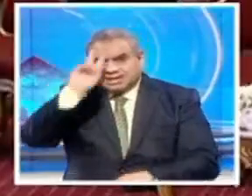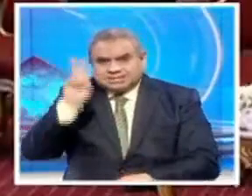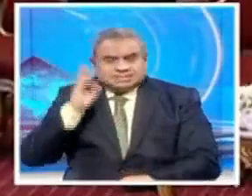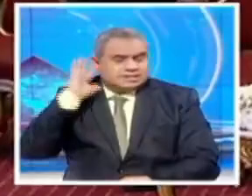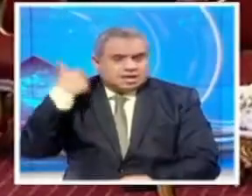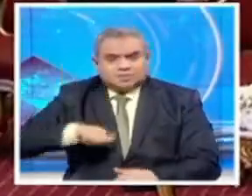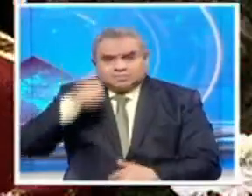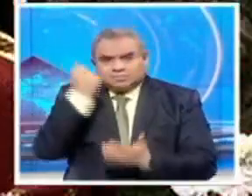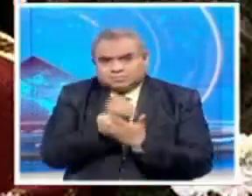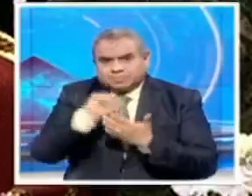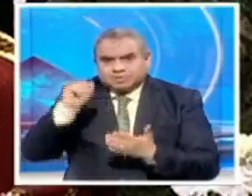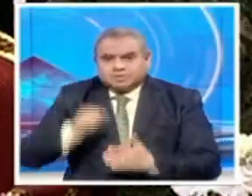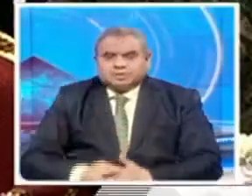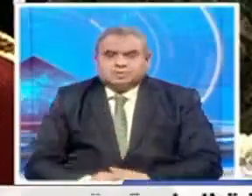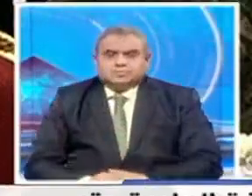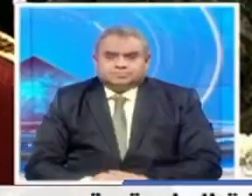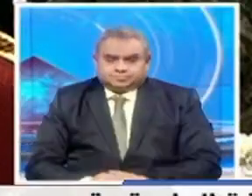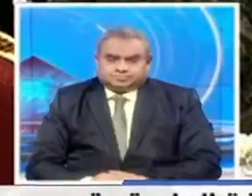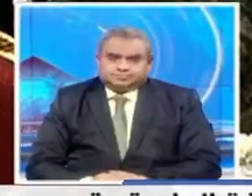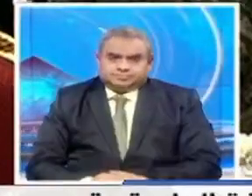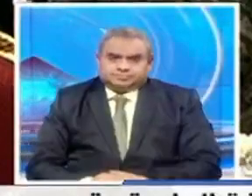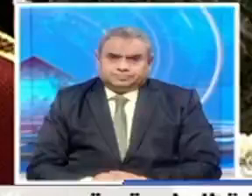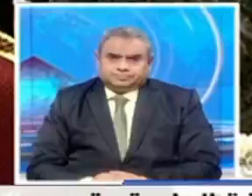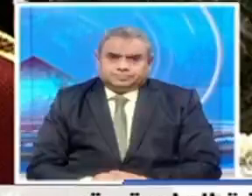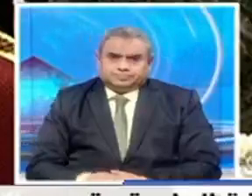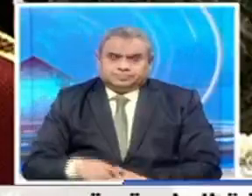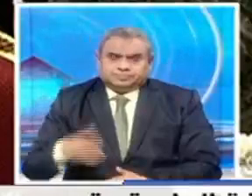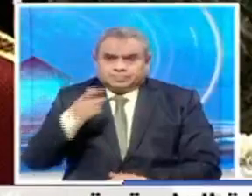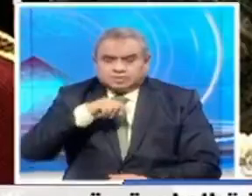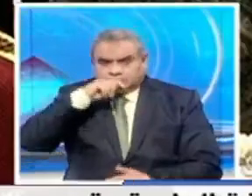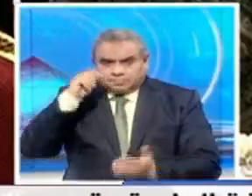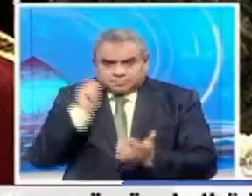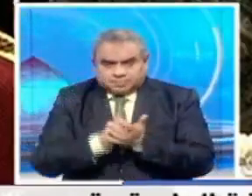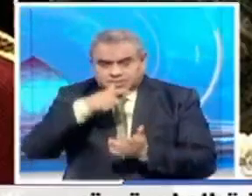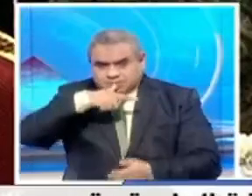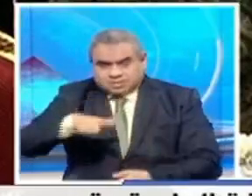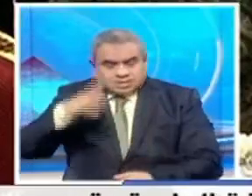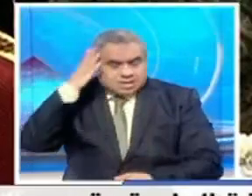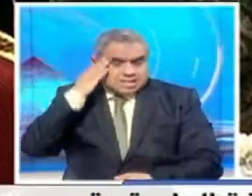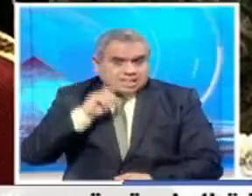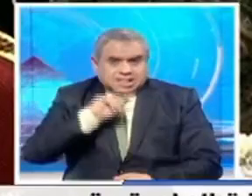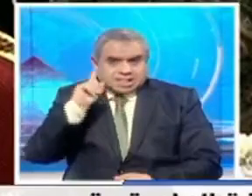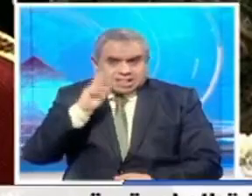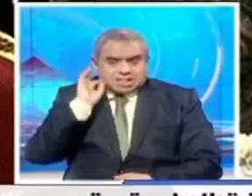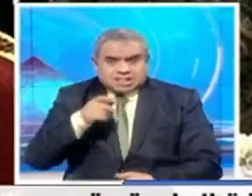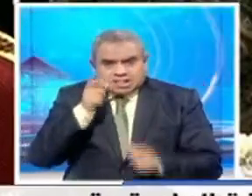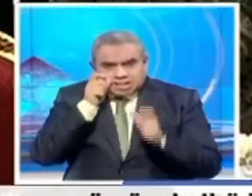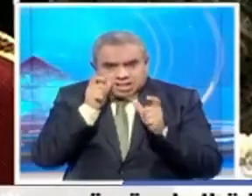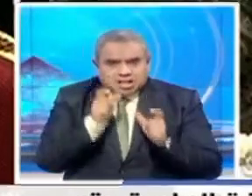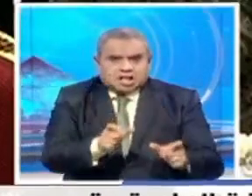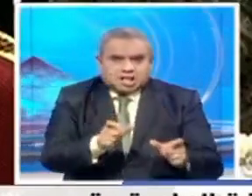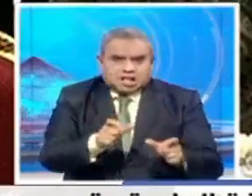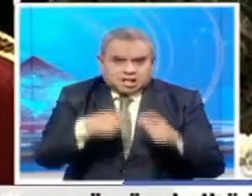بعد تطهيرها. التمن اللي ما ننساهوش حقيقي هو أن احنا نخلي بالنا من البلد